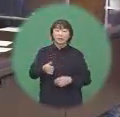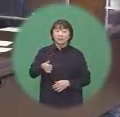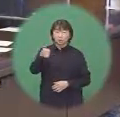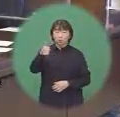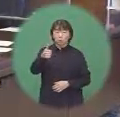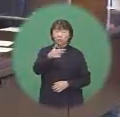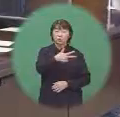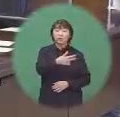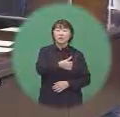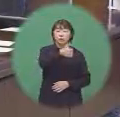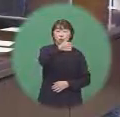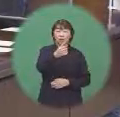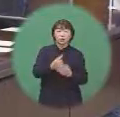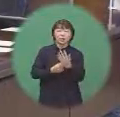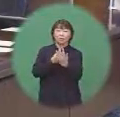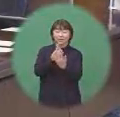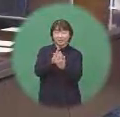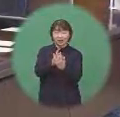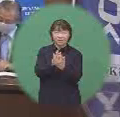しました。